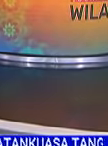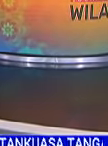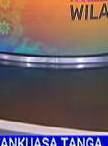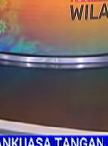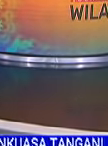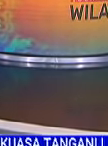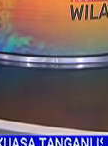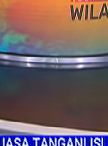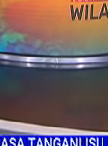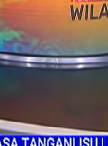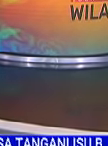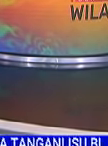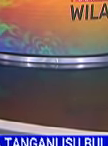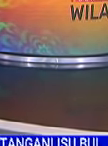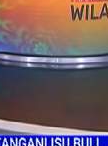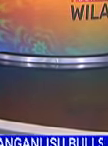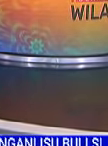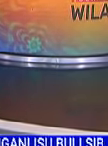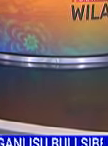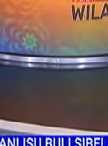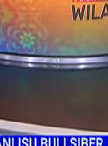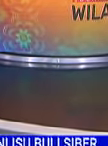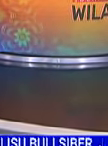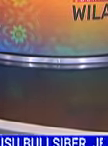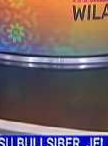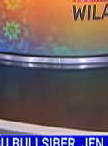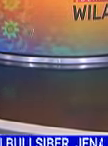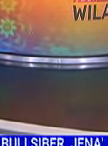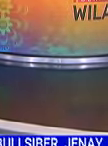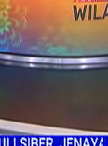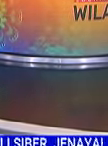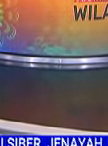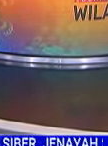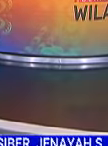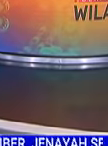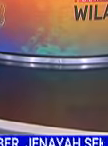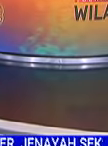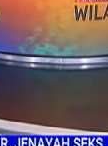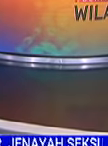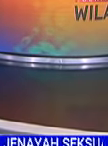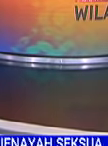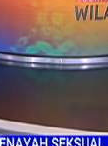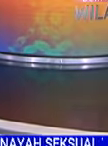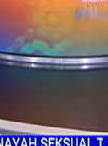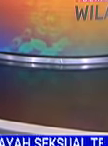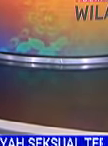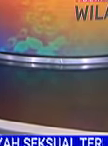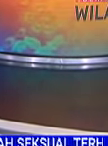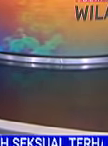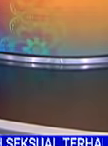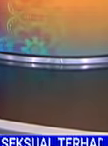Assalamualaikum dan salam sejahtera. Berita wilayah hari ini akan berlintas langsung ke Kedah, Sarawak dan Sabah.